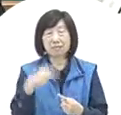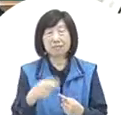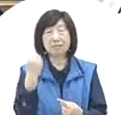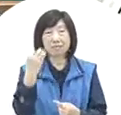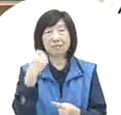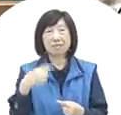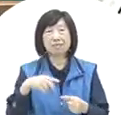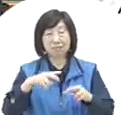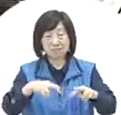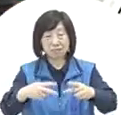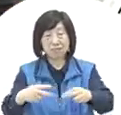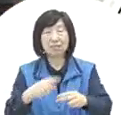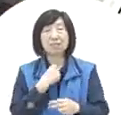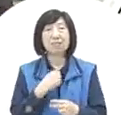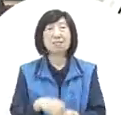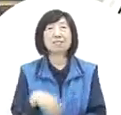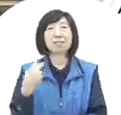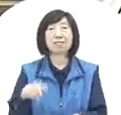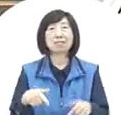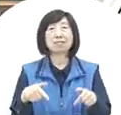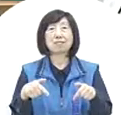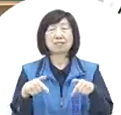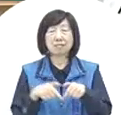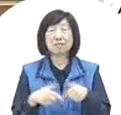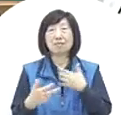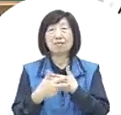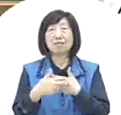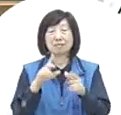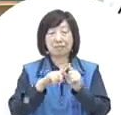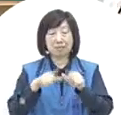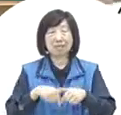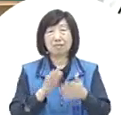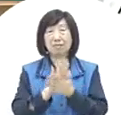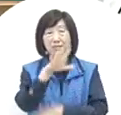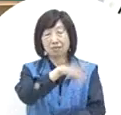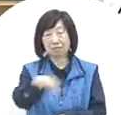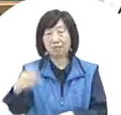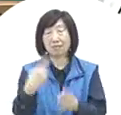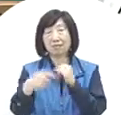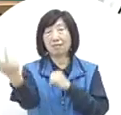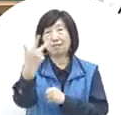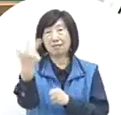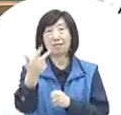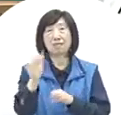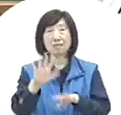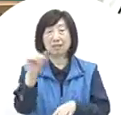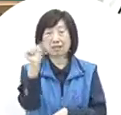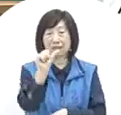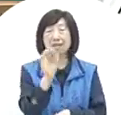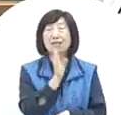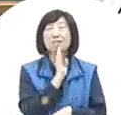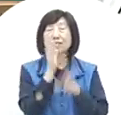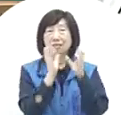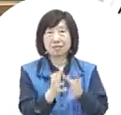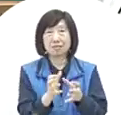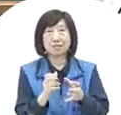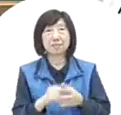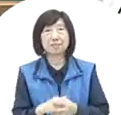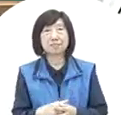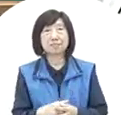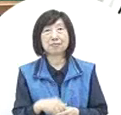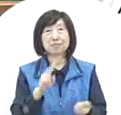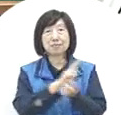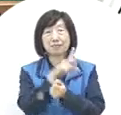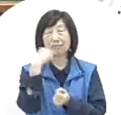来，我们刚刚讲的新卫中心，目前我们未来有7处哦，有5处预计要来设立，也就是我们林口、